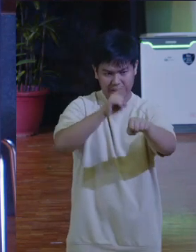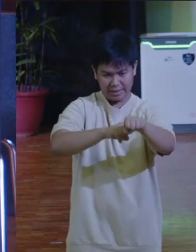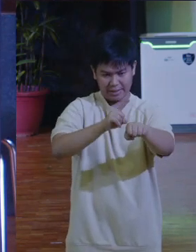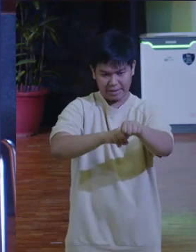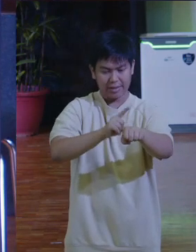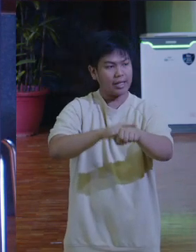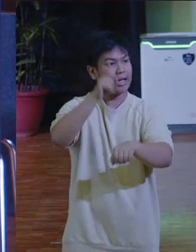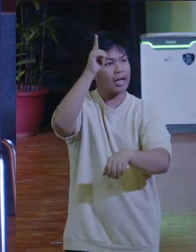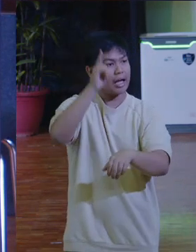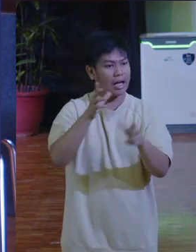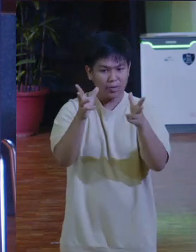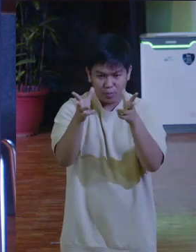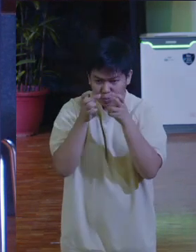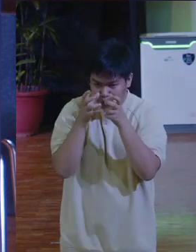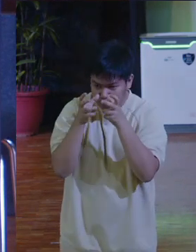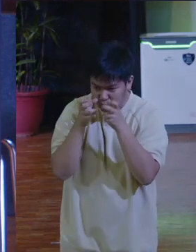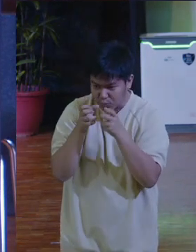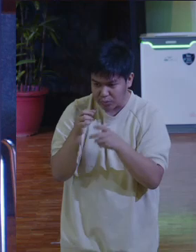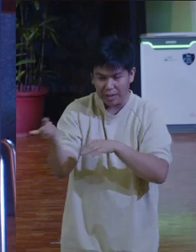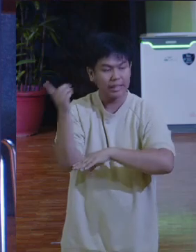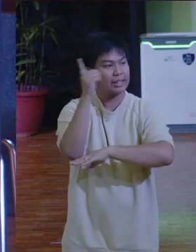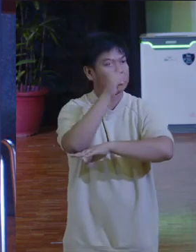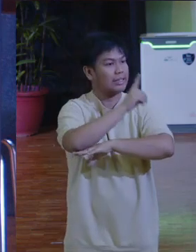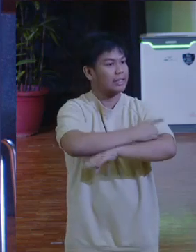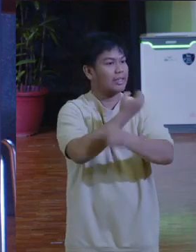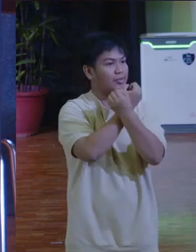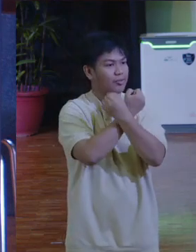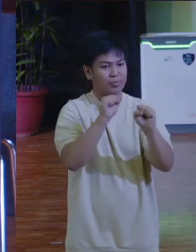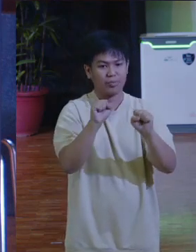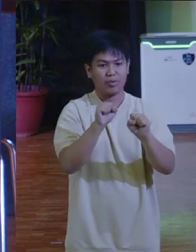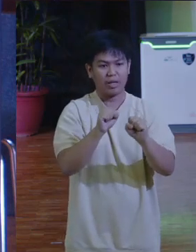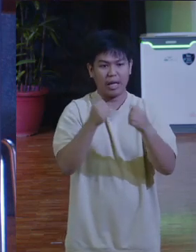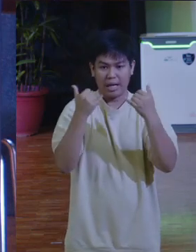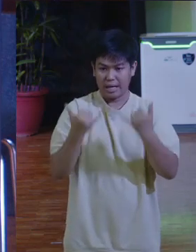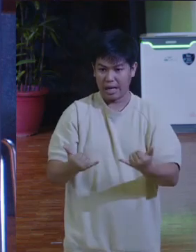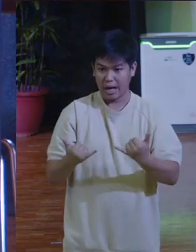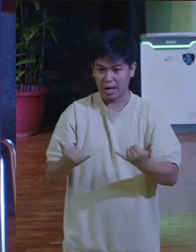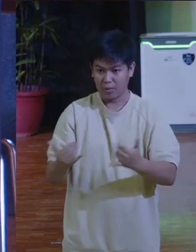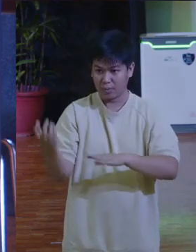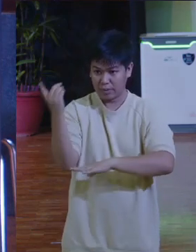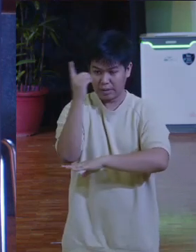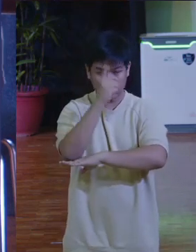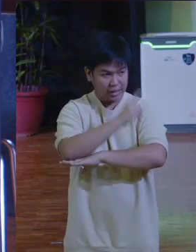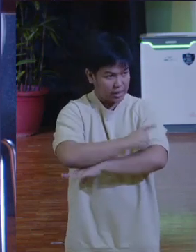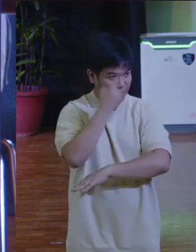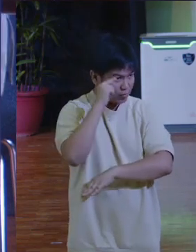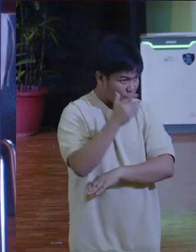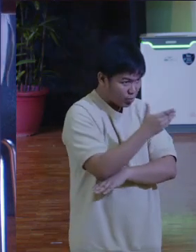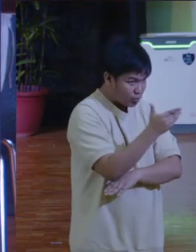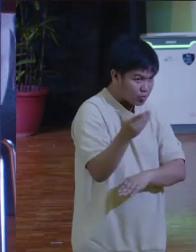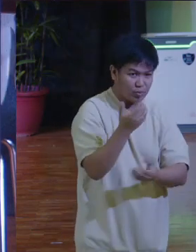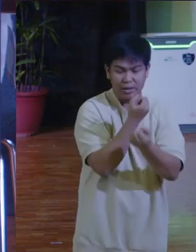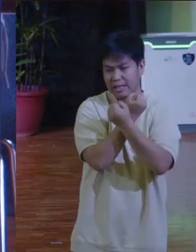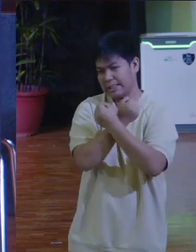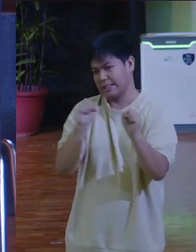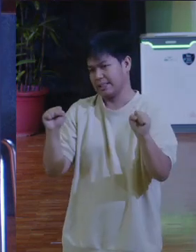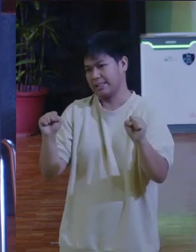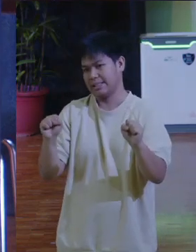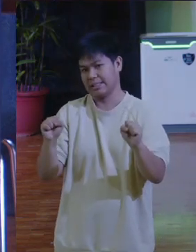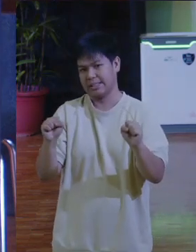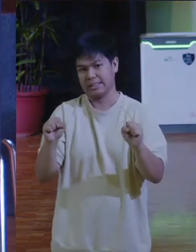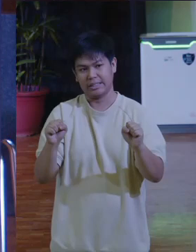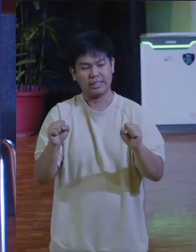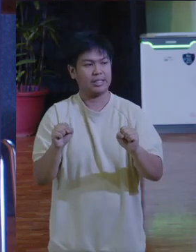listened to you, and in a day of salvation I have helped you. Behold, now is the favorable time. Behold, now is the day